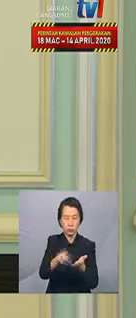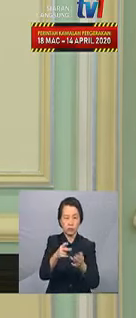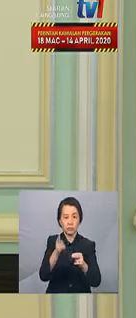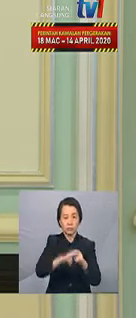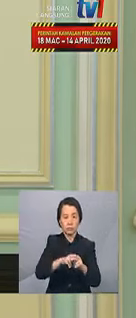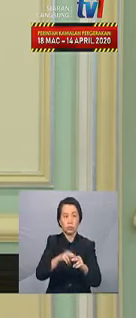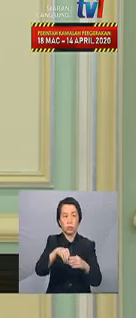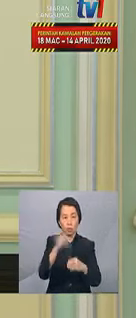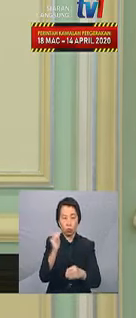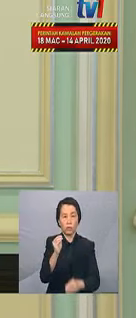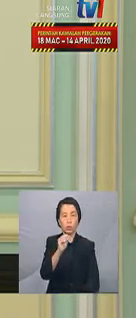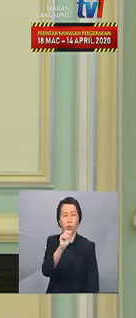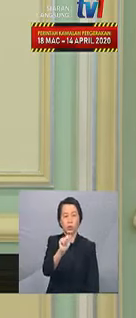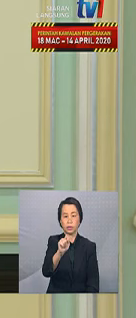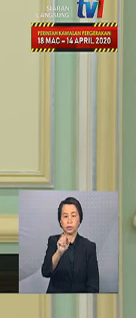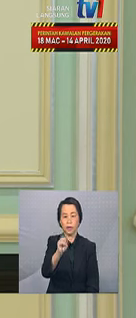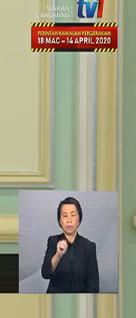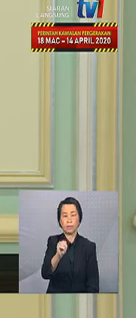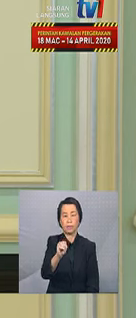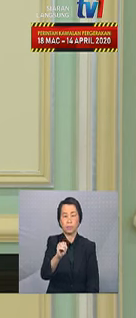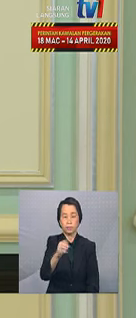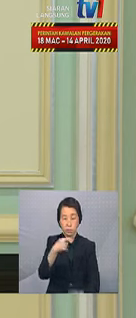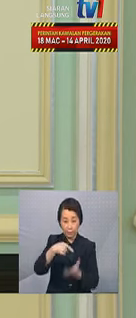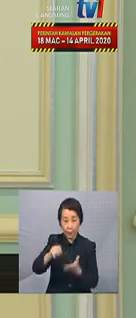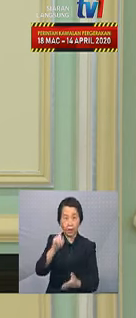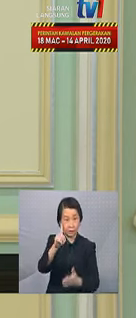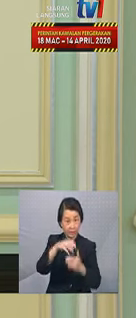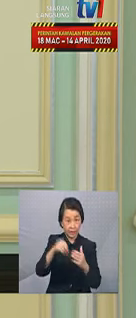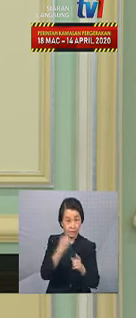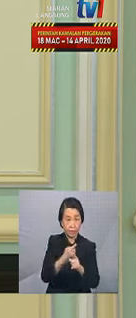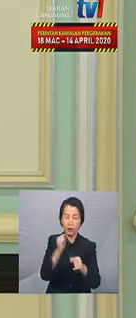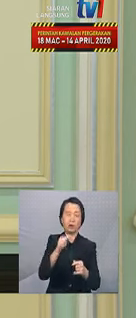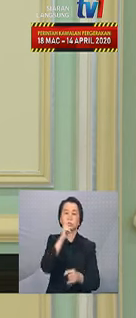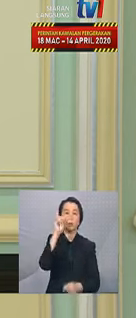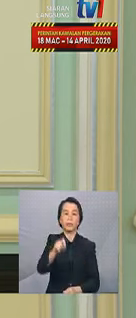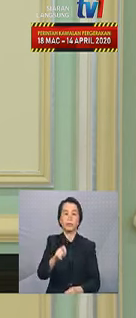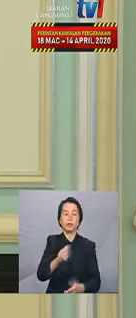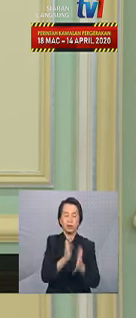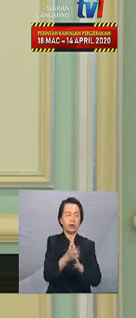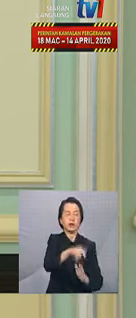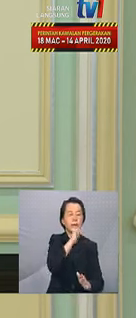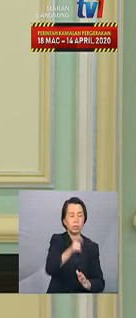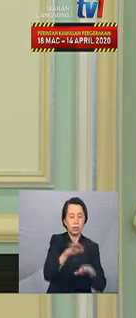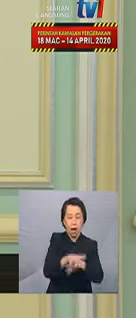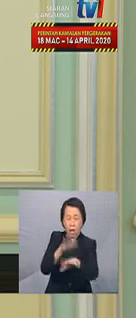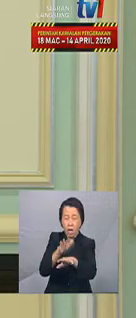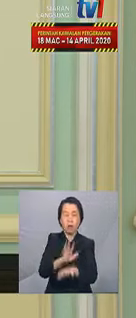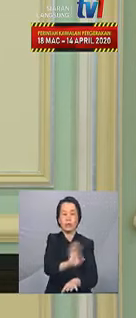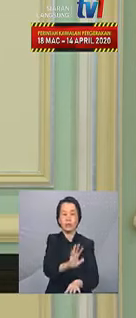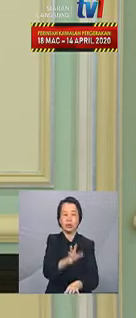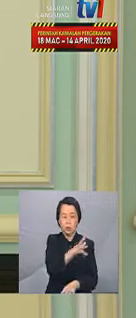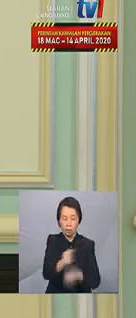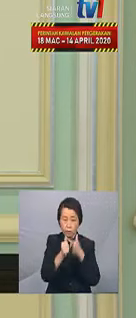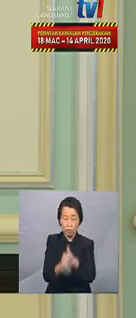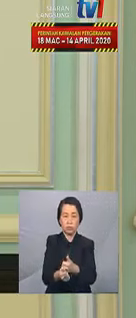sesiapa yang mengeluarkan wang melalui ATM machine. Jadi tidak perlu bergebut-gebut dan sebagainya. Dan